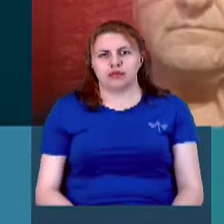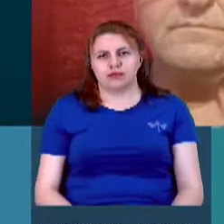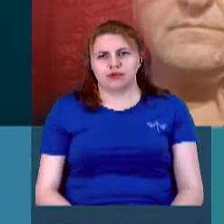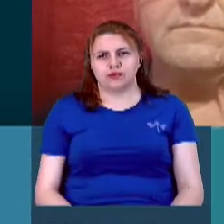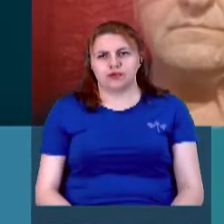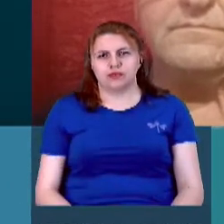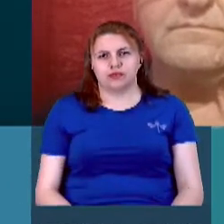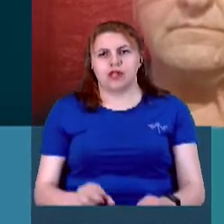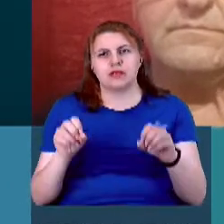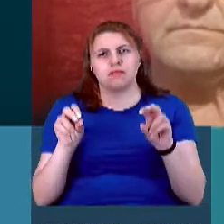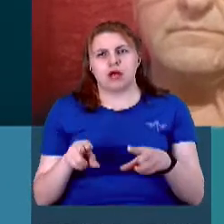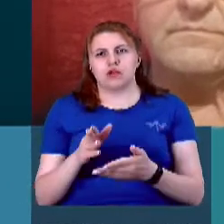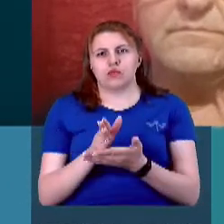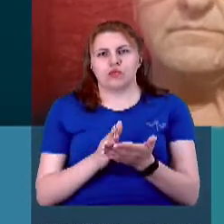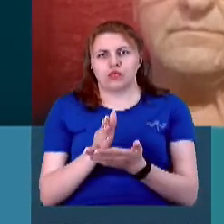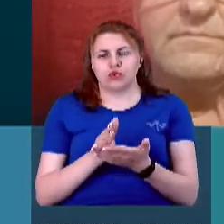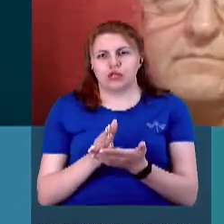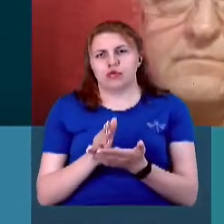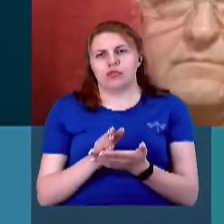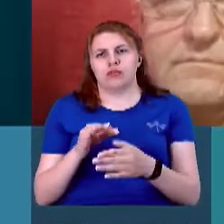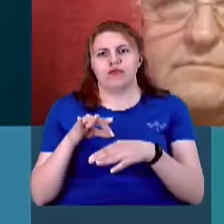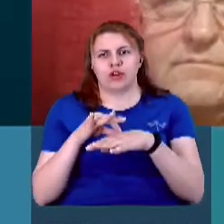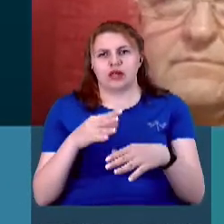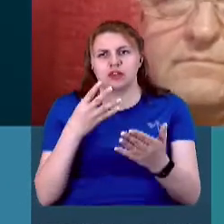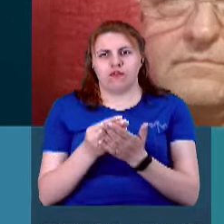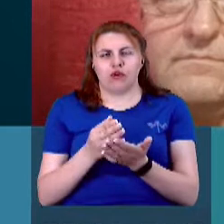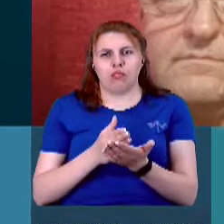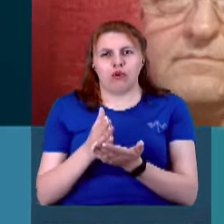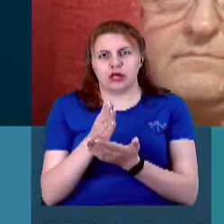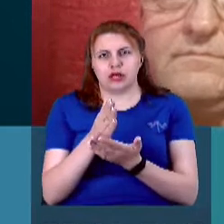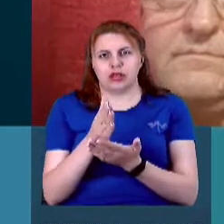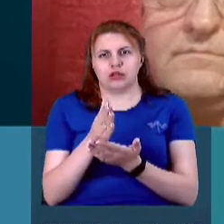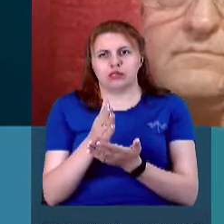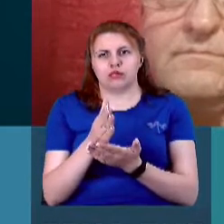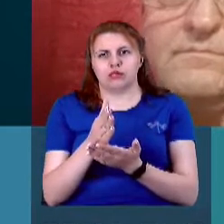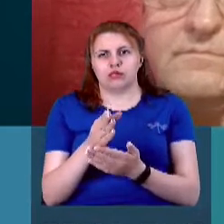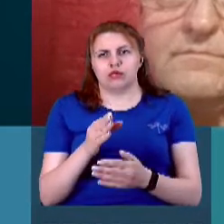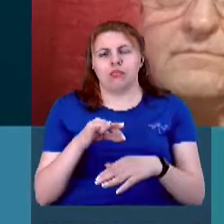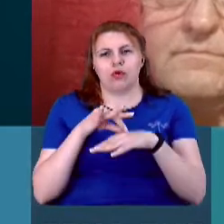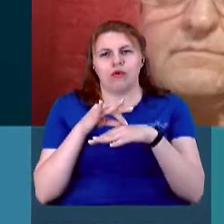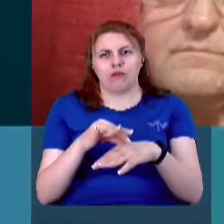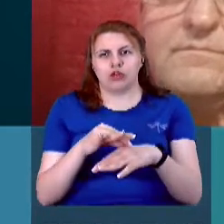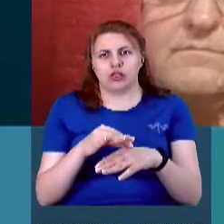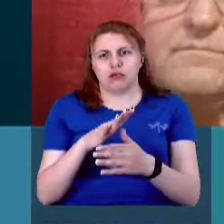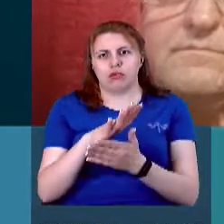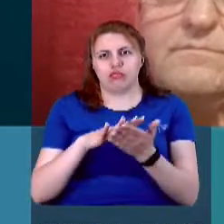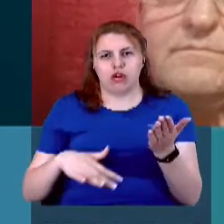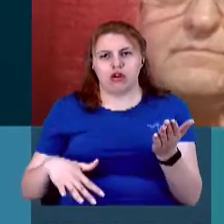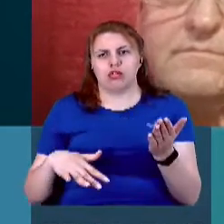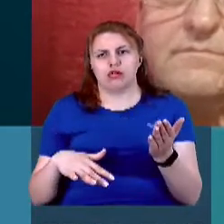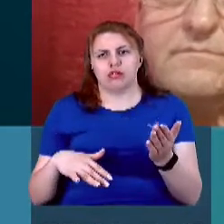спецслужбам вести свою, скажімо, політику, проводити подальшу,